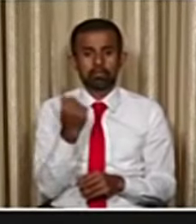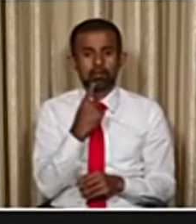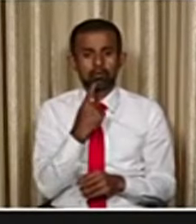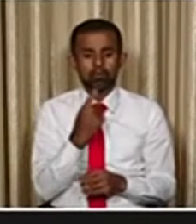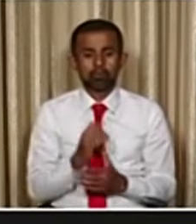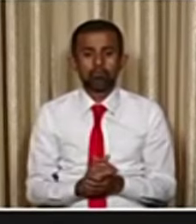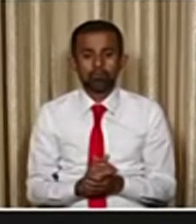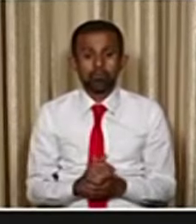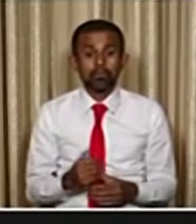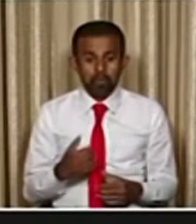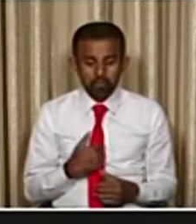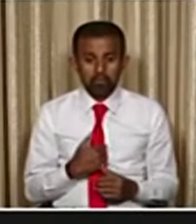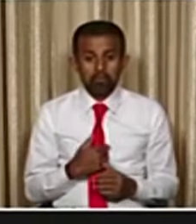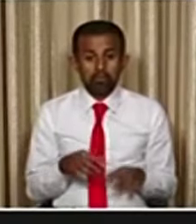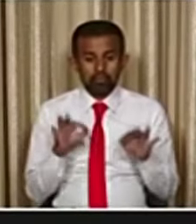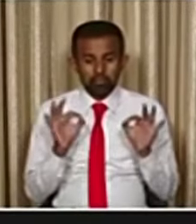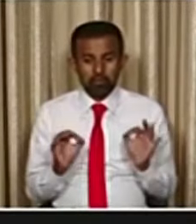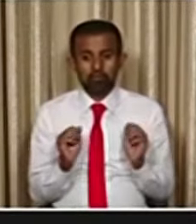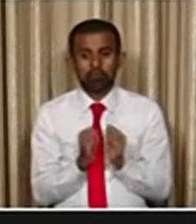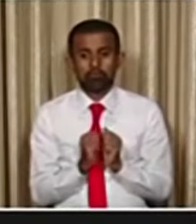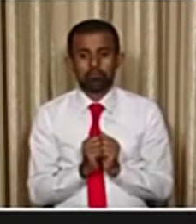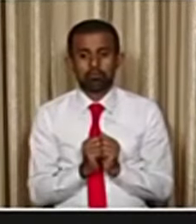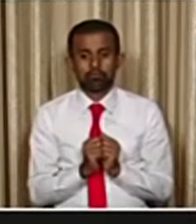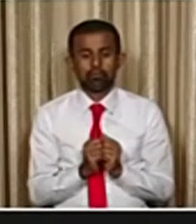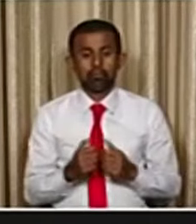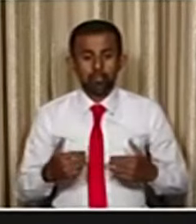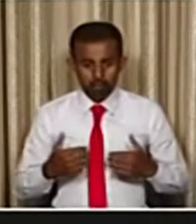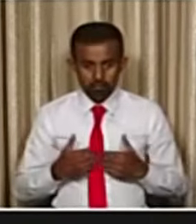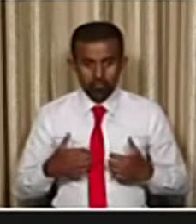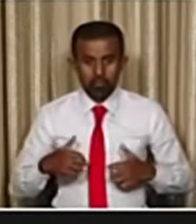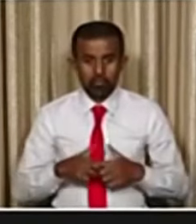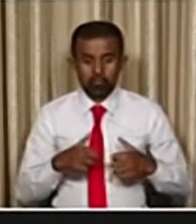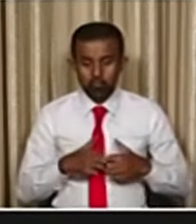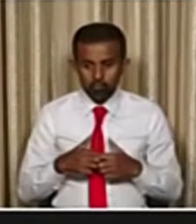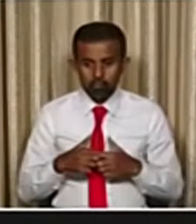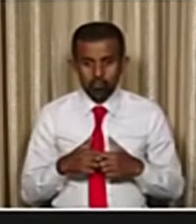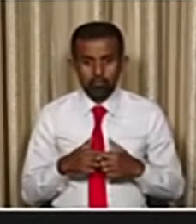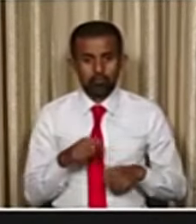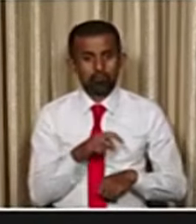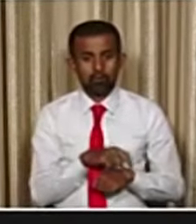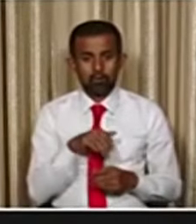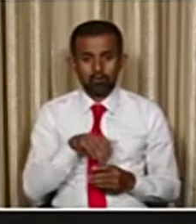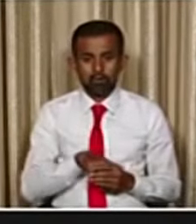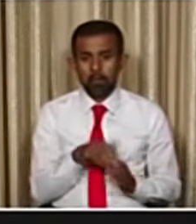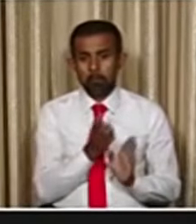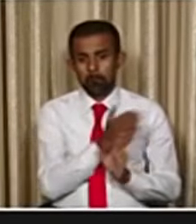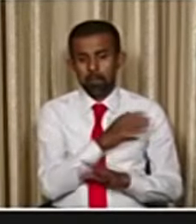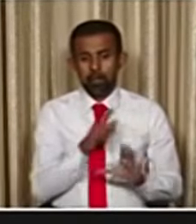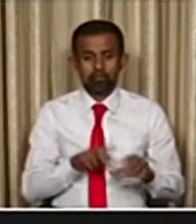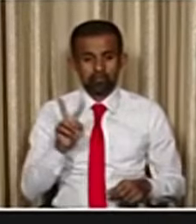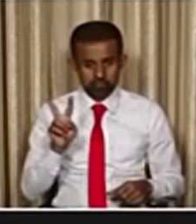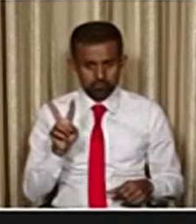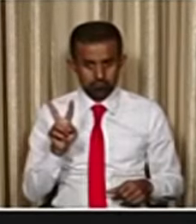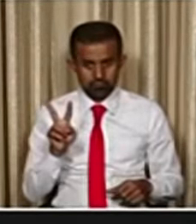තමයි නියෝජ්‍ය කතානායකතුමා අපි කරපු නිවැරදිම දේ. අපි මේ අර්බුදකාරී තත්ත්වය තුළ මේ පහුගිය වසර දෙක